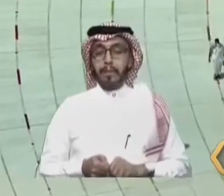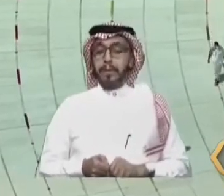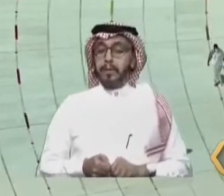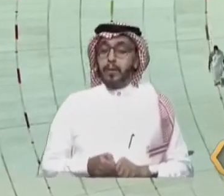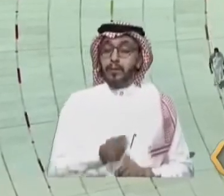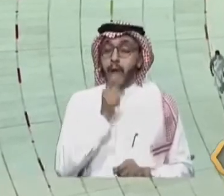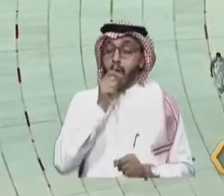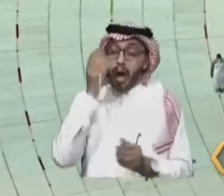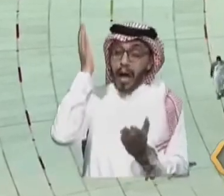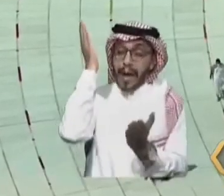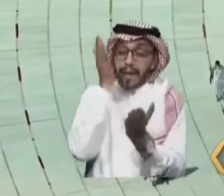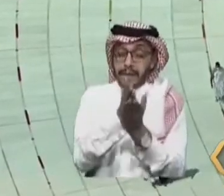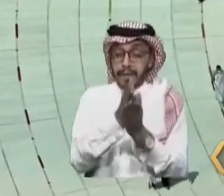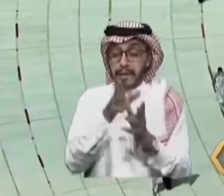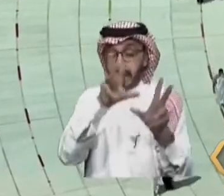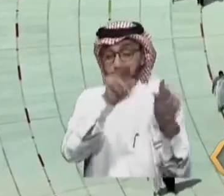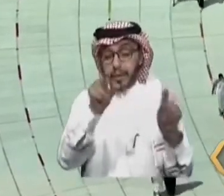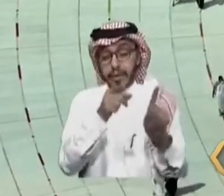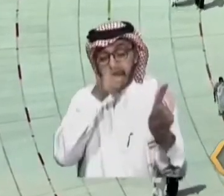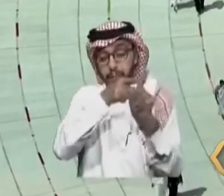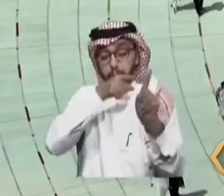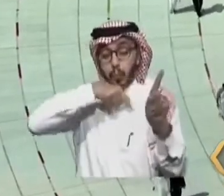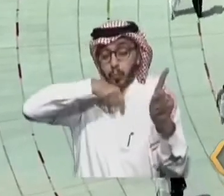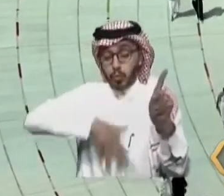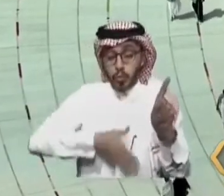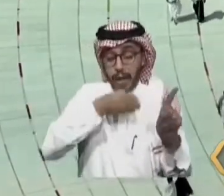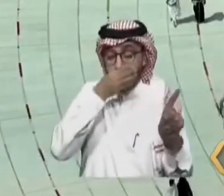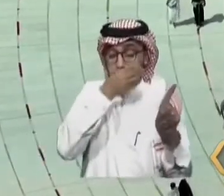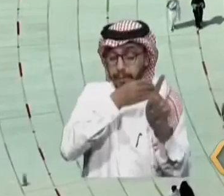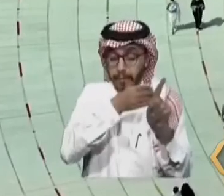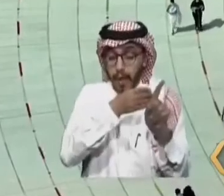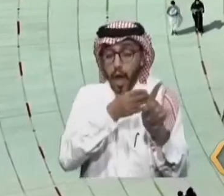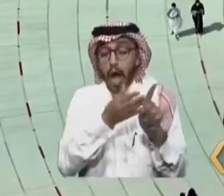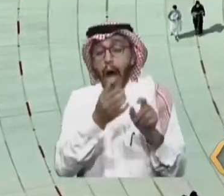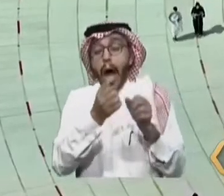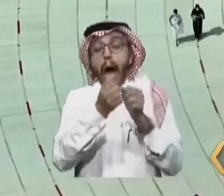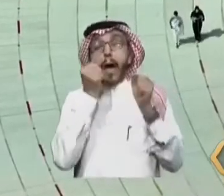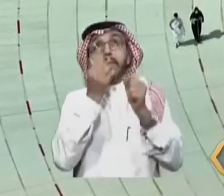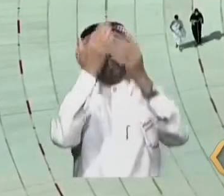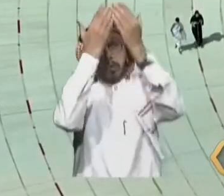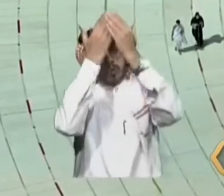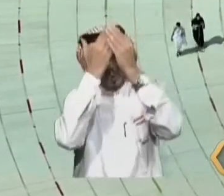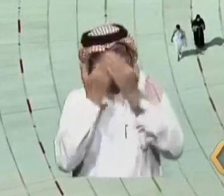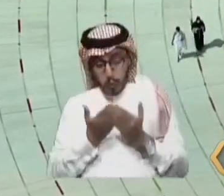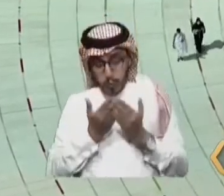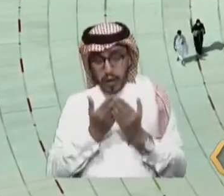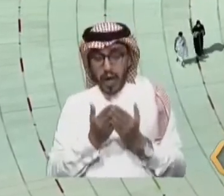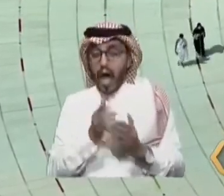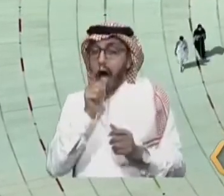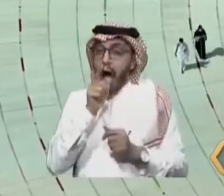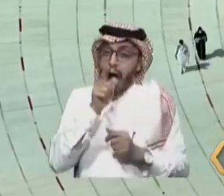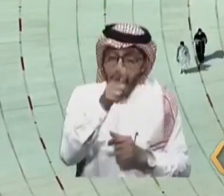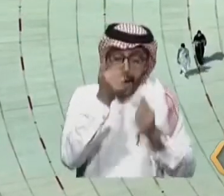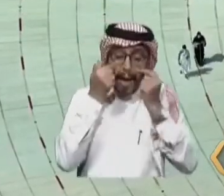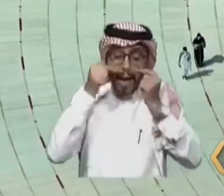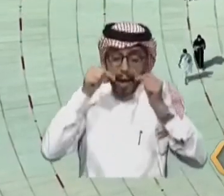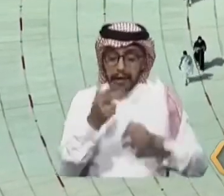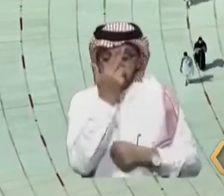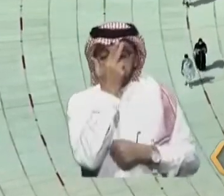ومن صدق الاتباع لهديه ما يكون أعظم عون له على بلوغ الحياة